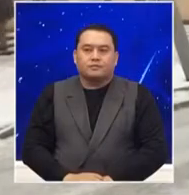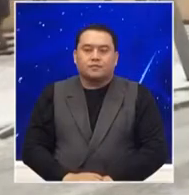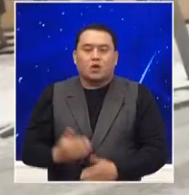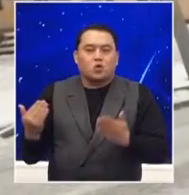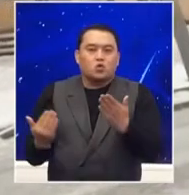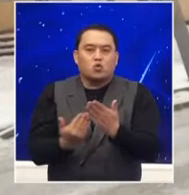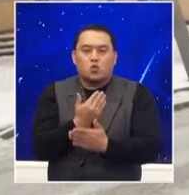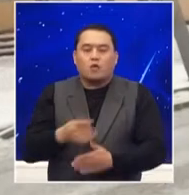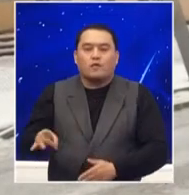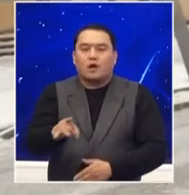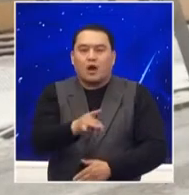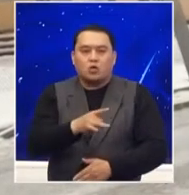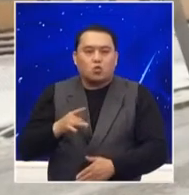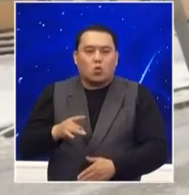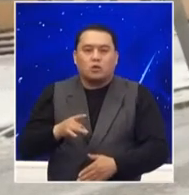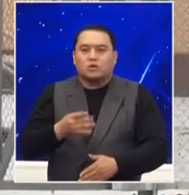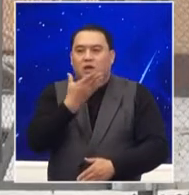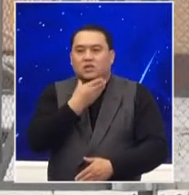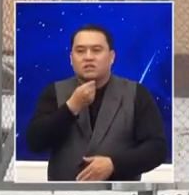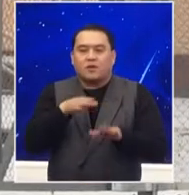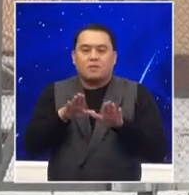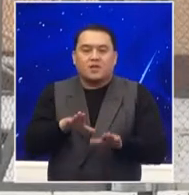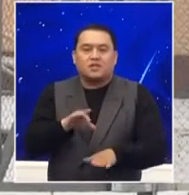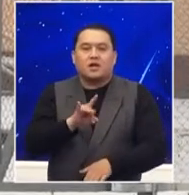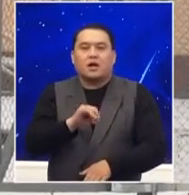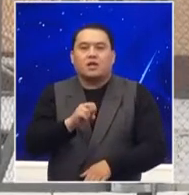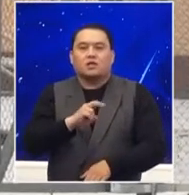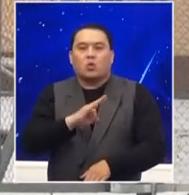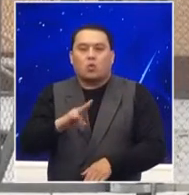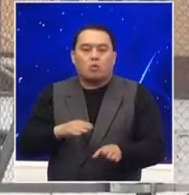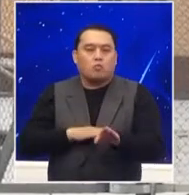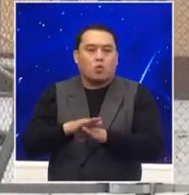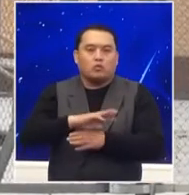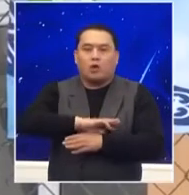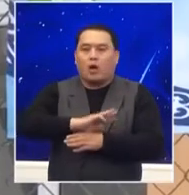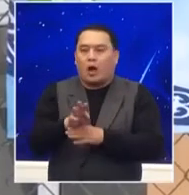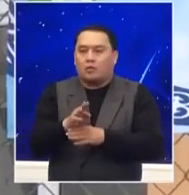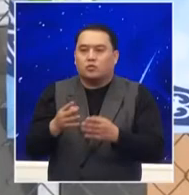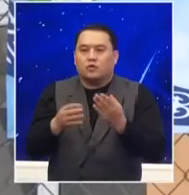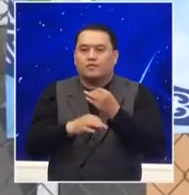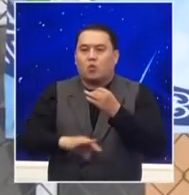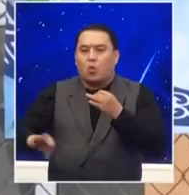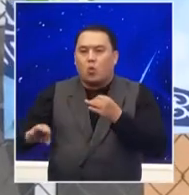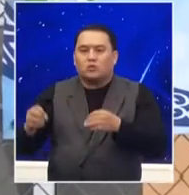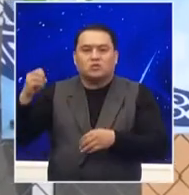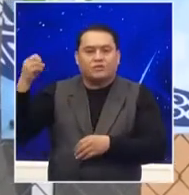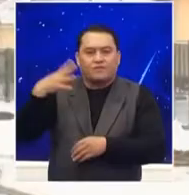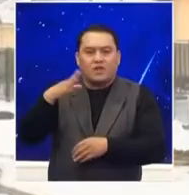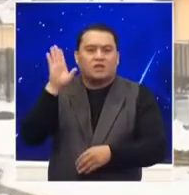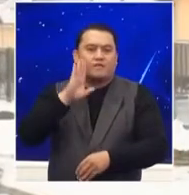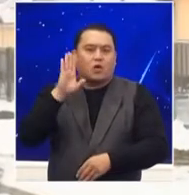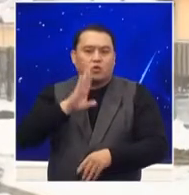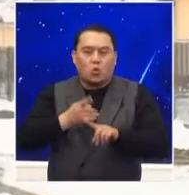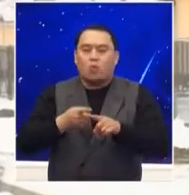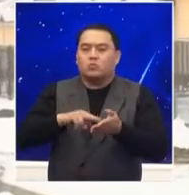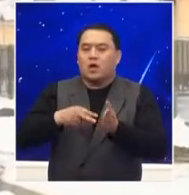Новый юго-западный жилой массив – теперь визитная карточка Нарынкола. Новостройки полностью обеспечены всеми коммуникациями, в том числе и питьевой водой.